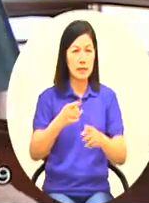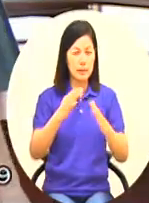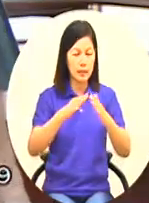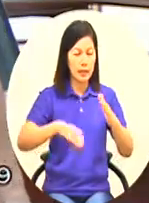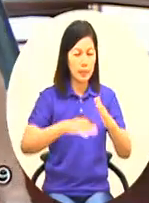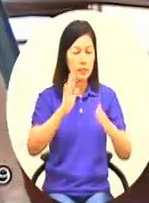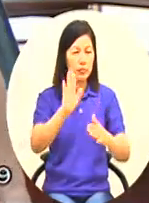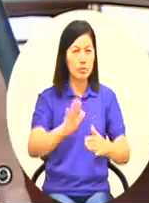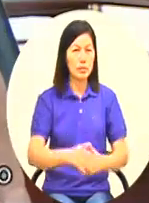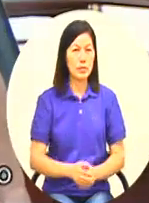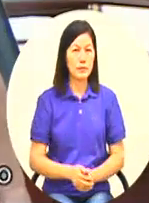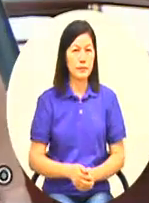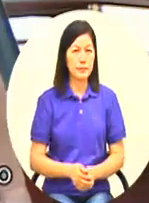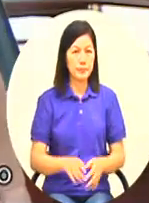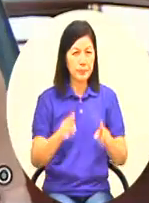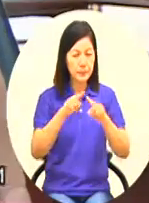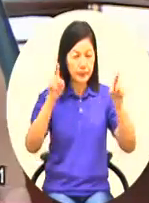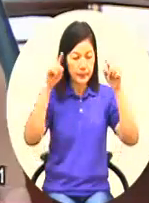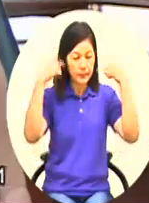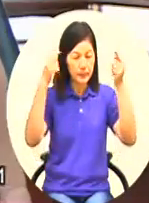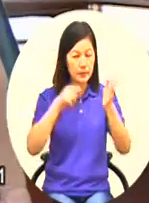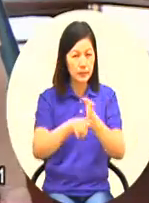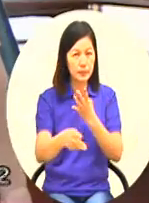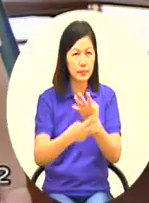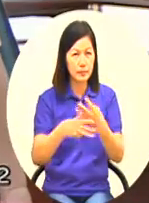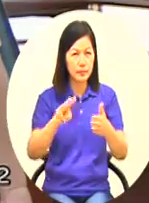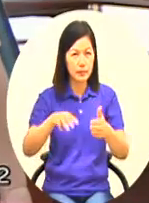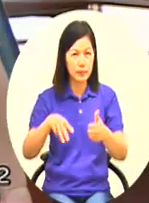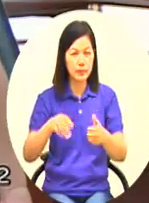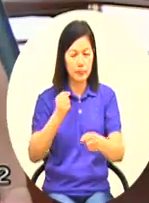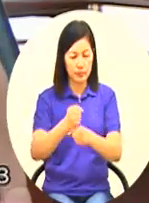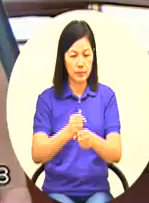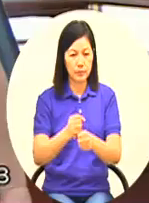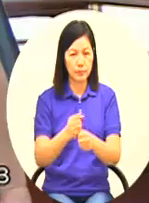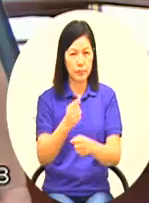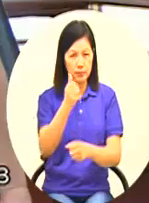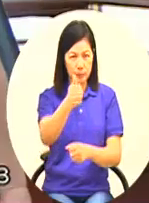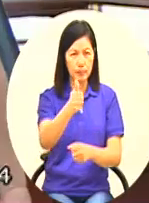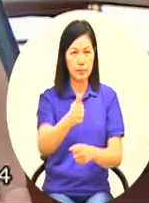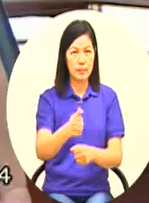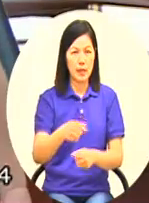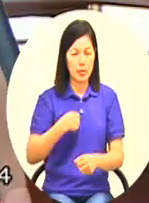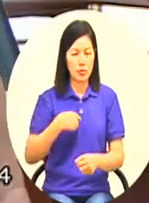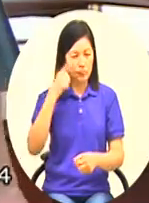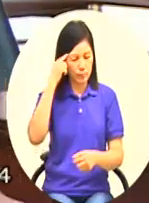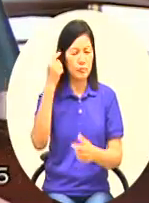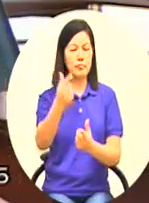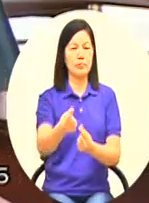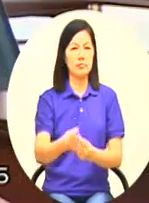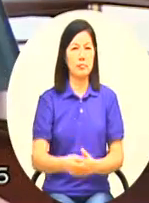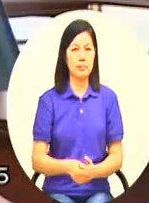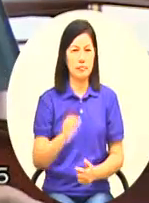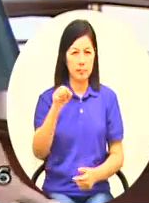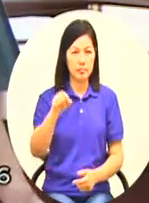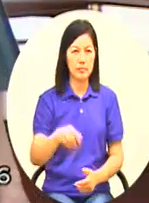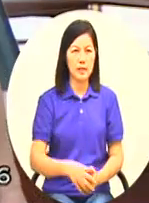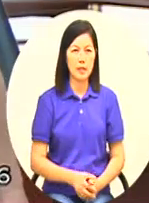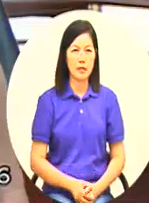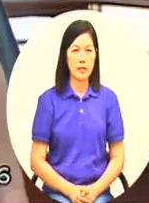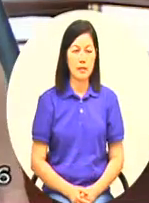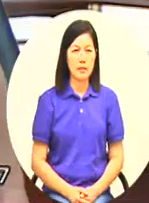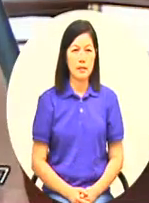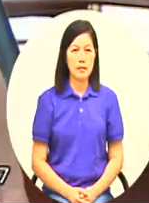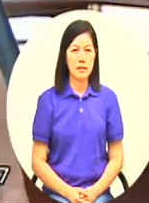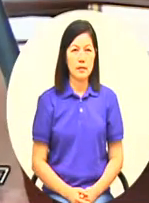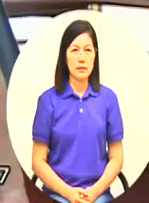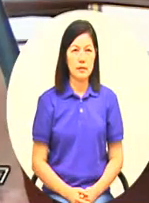常时专业训练，对不对？哈，恁的专业训练，对不对？做得袂歹，这一点明显给你予以肯定啦。哦，在整个合并前、合并后嘞，对不对？